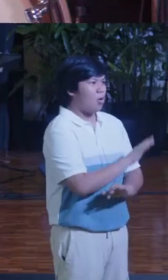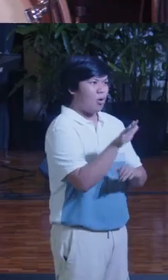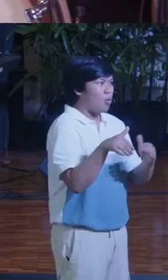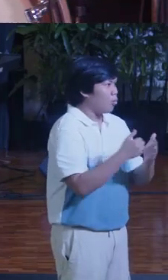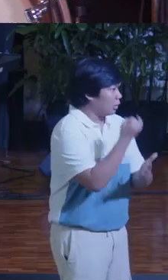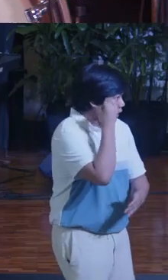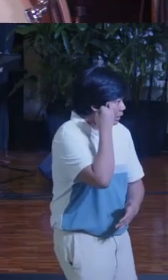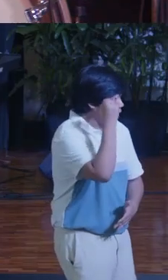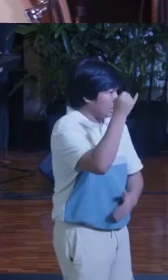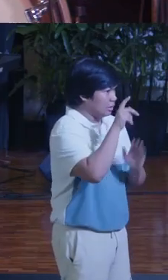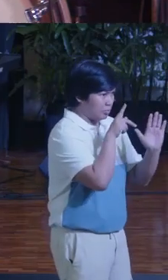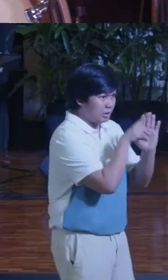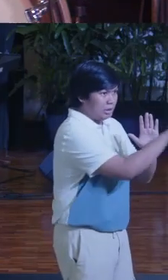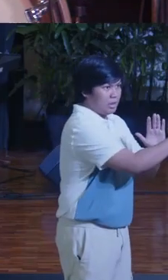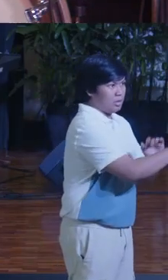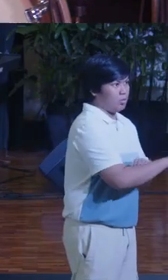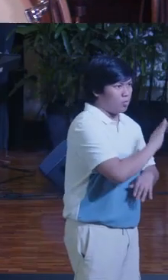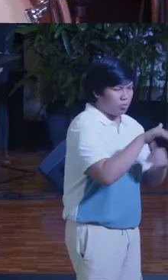pero sa inyong puso,